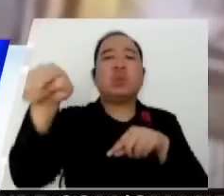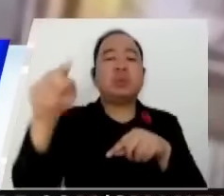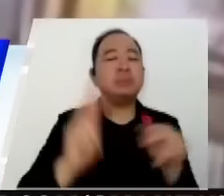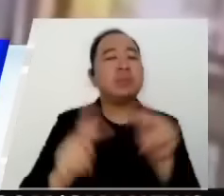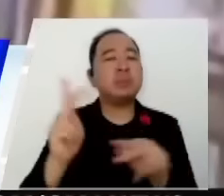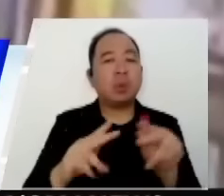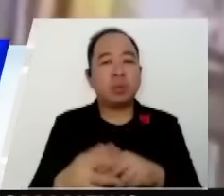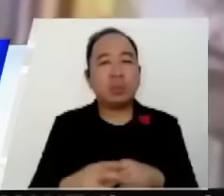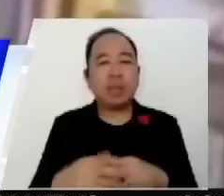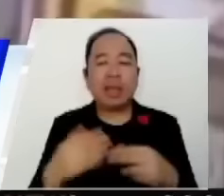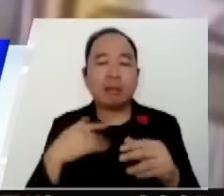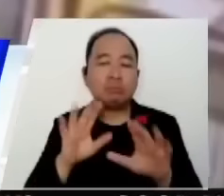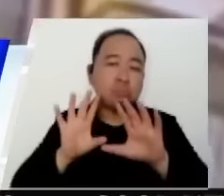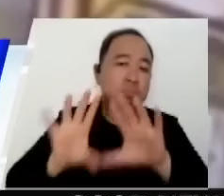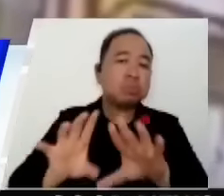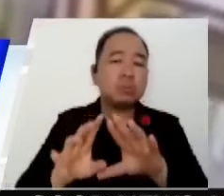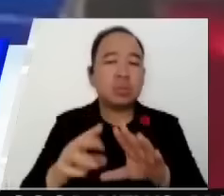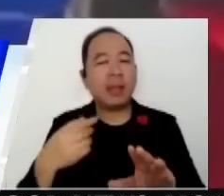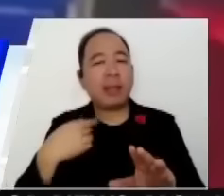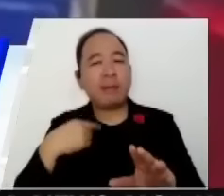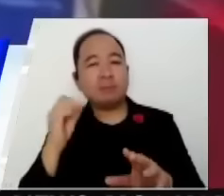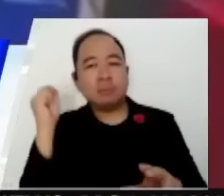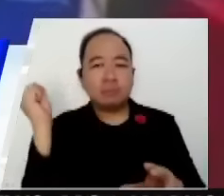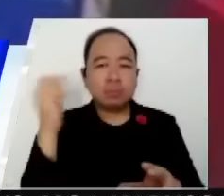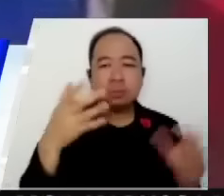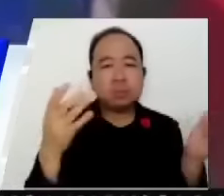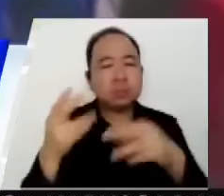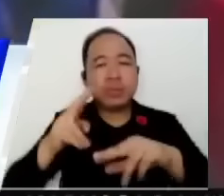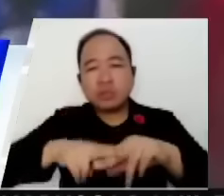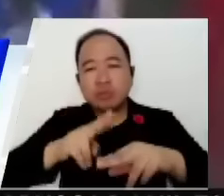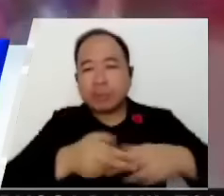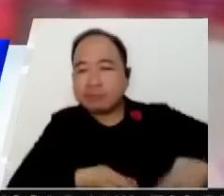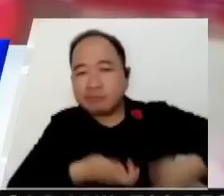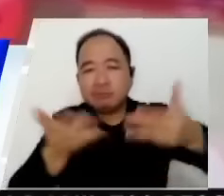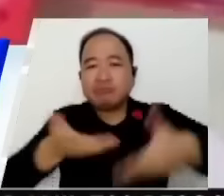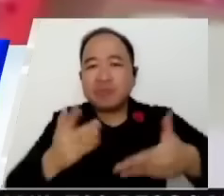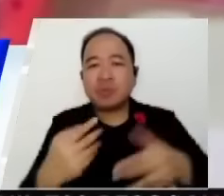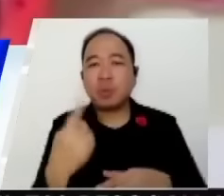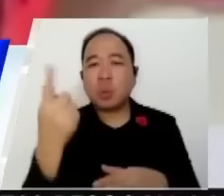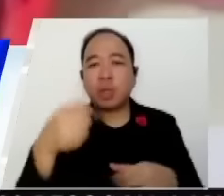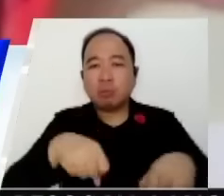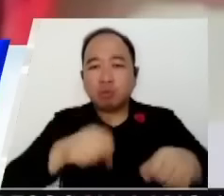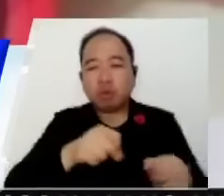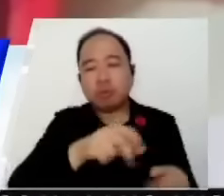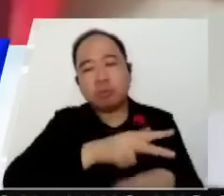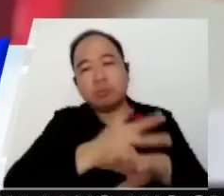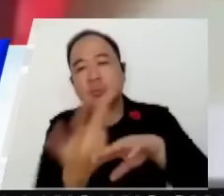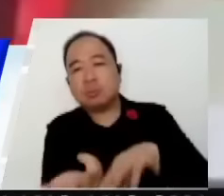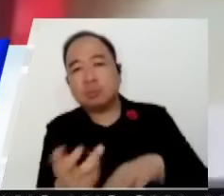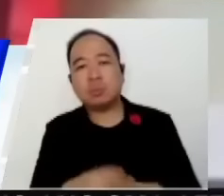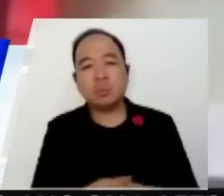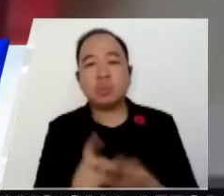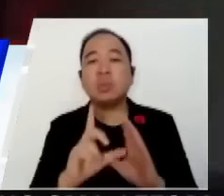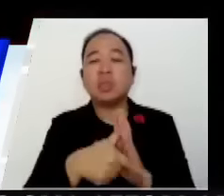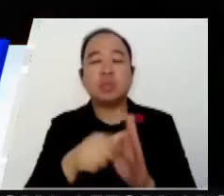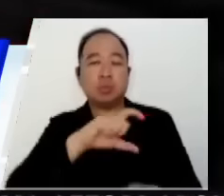Nagtulakan, nagbatuhan na rin ang mga upuan. Natumba pa ang isang motorsiklo. Maya-maya, dumating ang mga pulis para